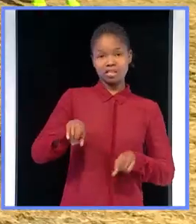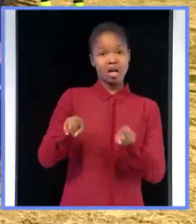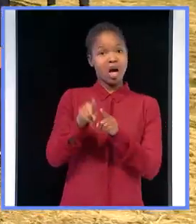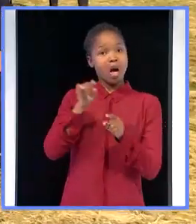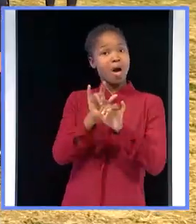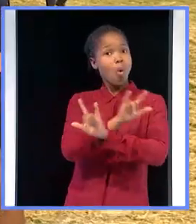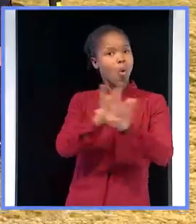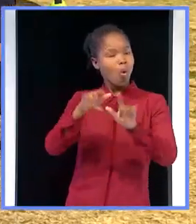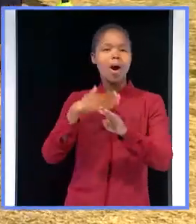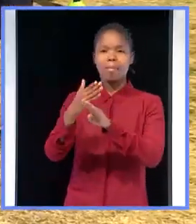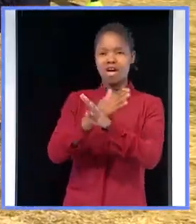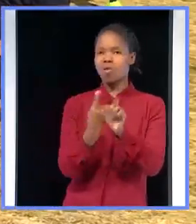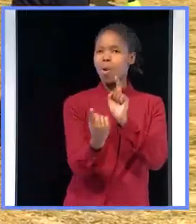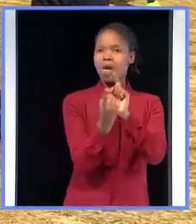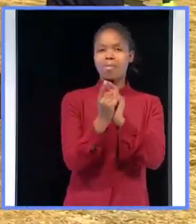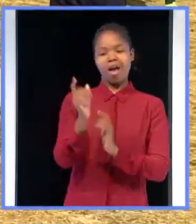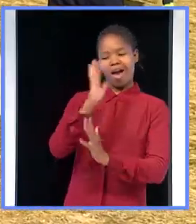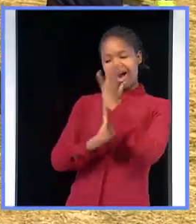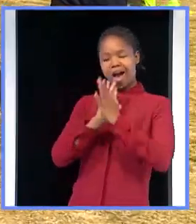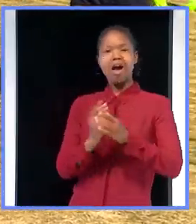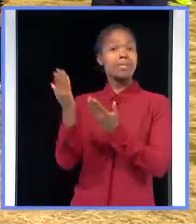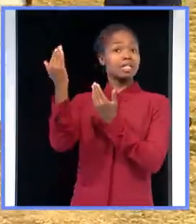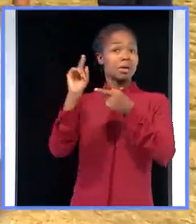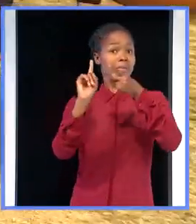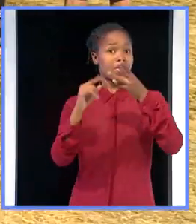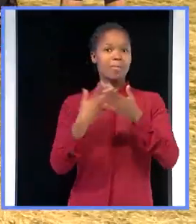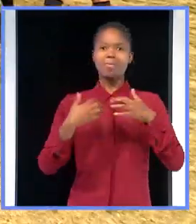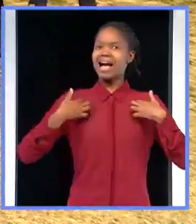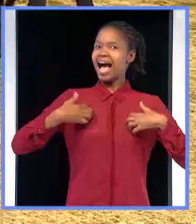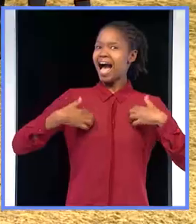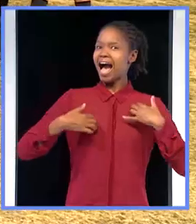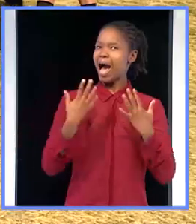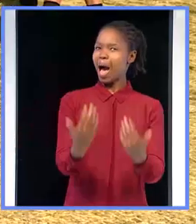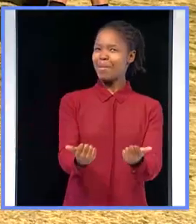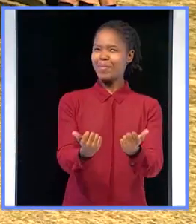we catch up with them ngesizwe ukuthi ama expectations wabo athini. We all ready for them.